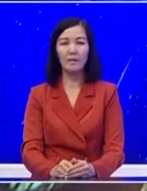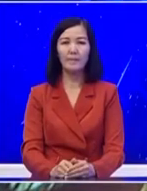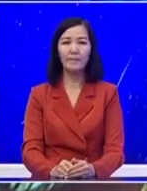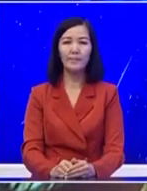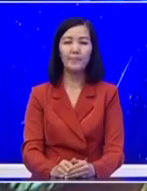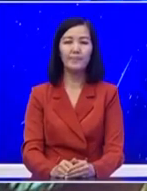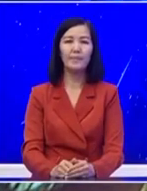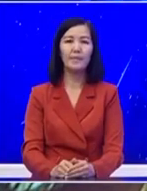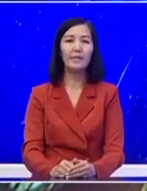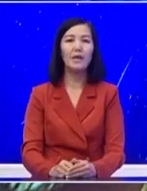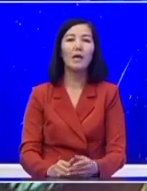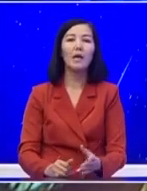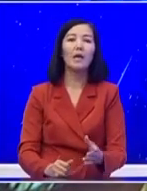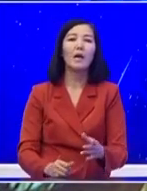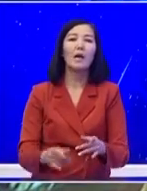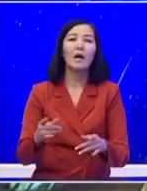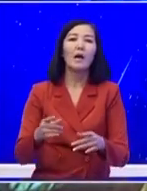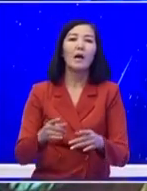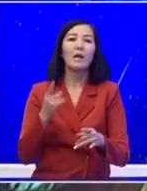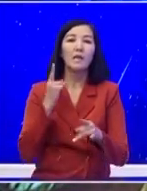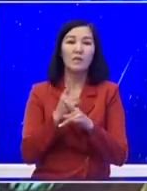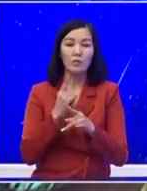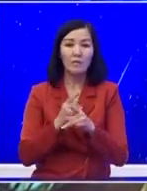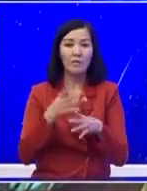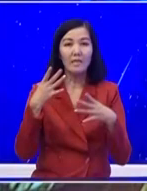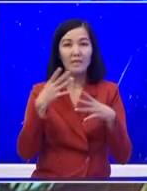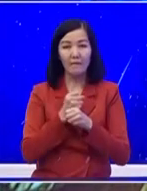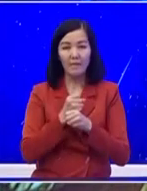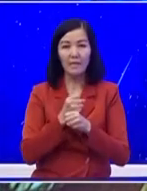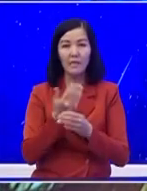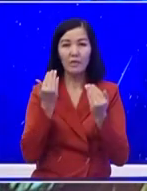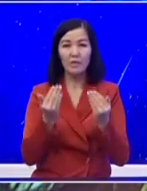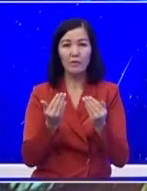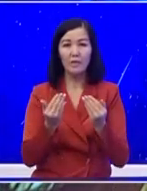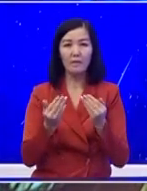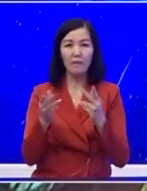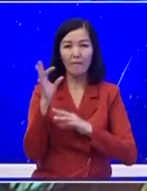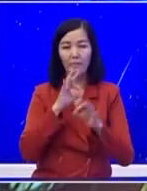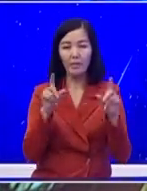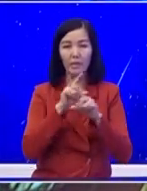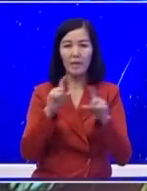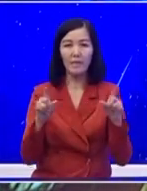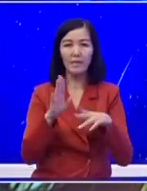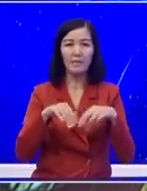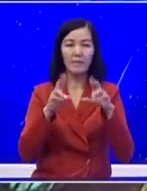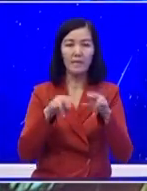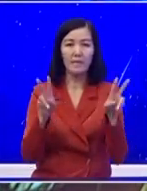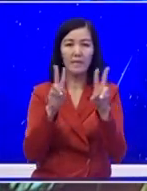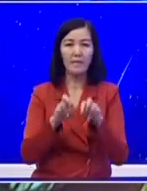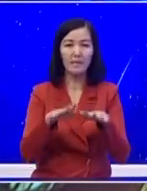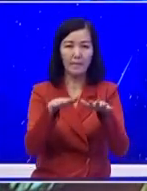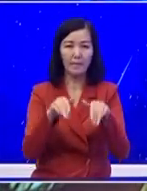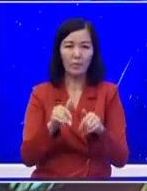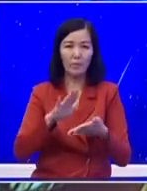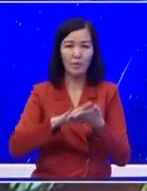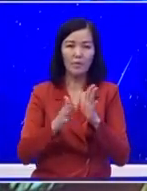Искусственный дефицит лекарственных препаратов создался в аптечных сетях, в связи с чем было решено провести специальные рейды. Все изъятые медпрепараты в